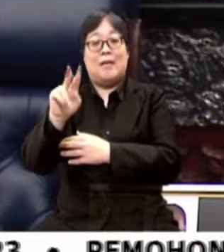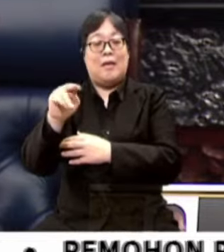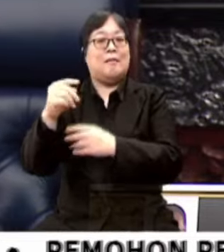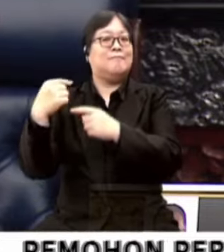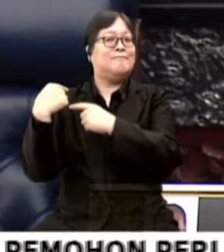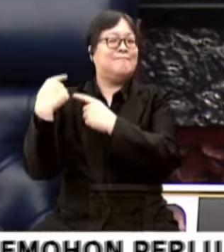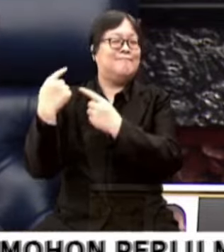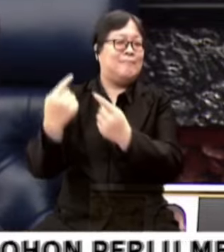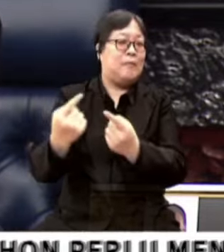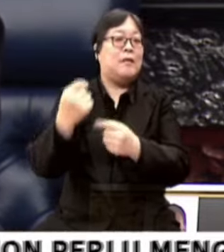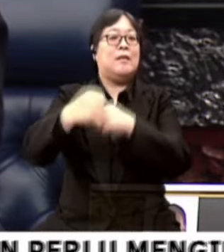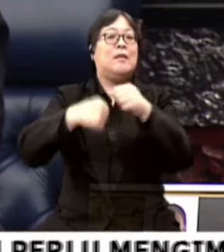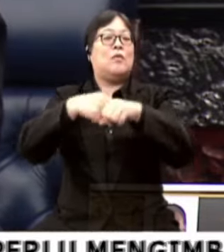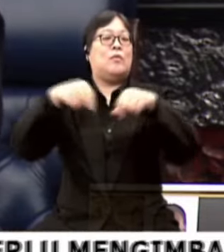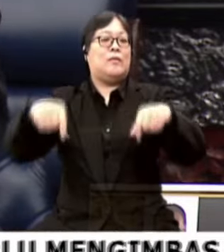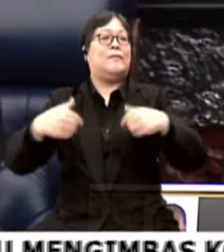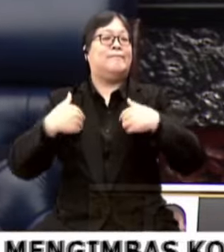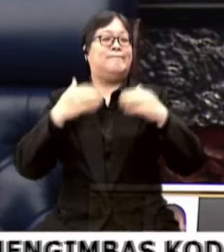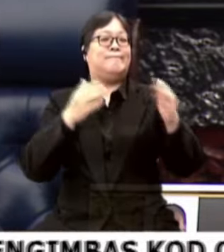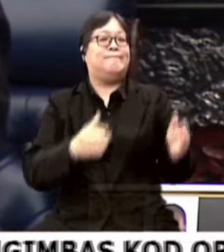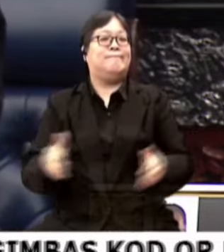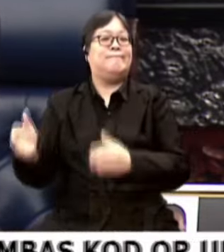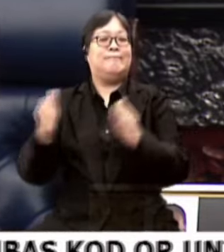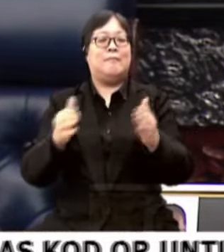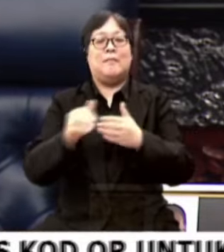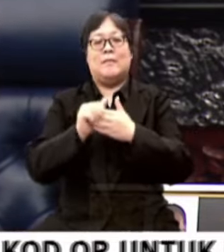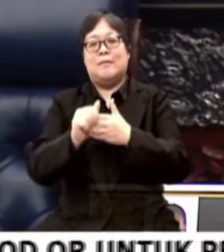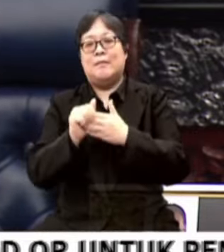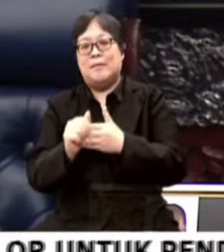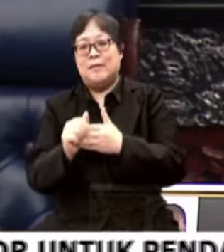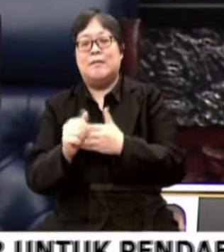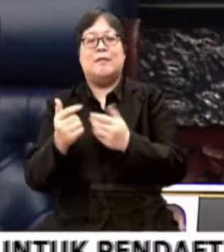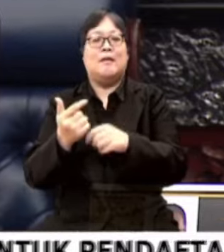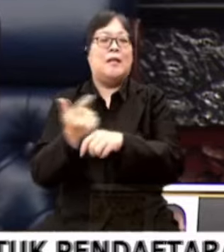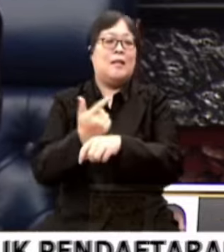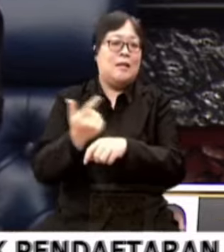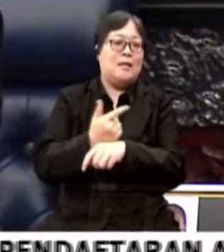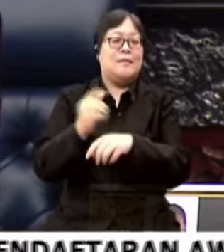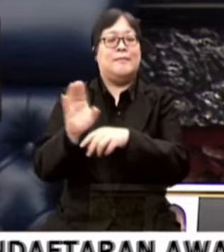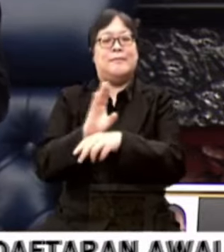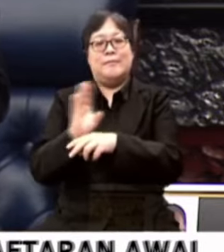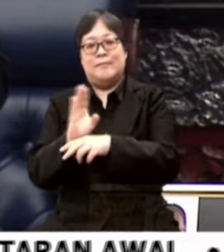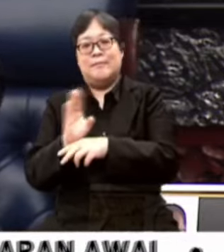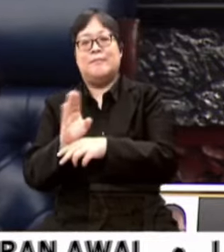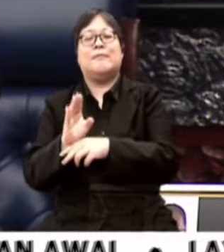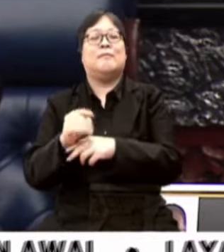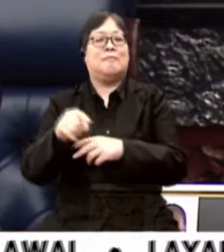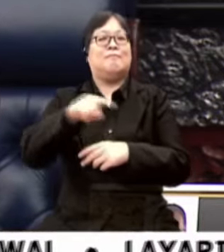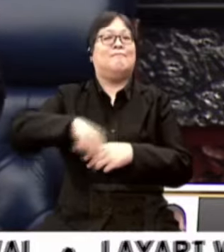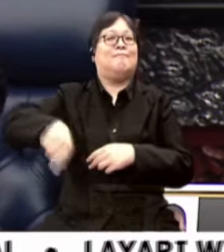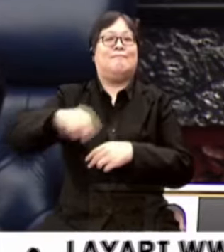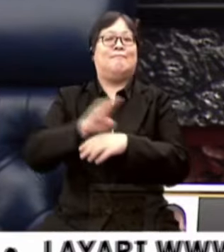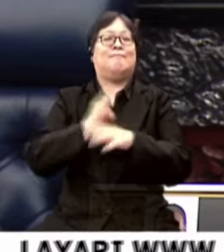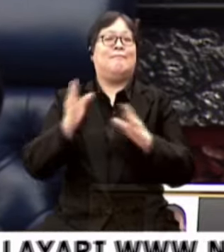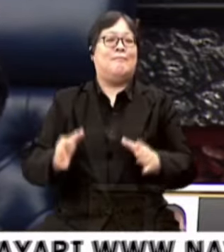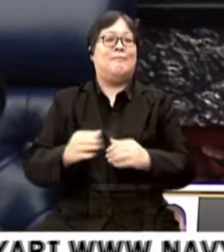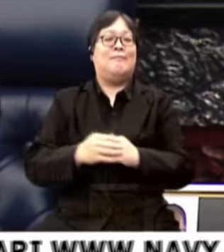tahun ini melaksanakannya bimbingan ataupun latihan keussawanan kepada usaha-usahawan kita